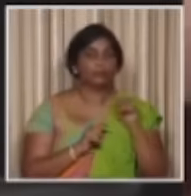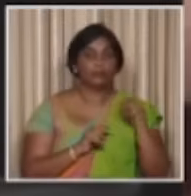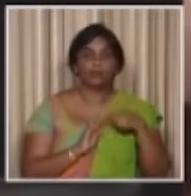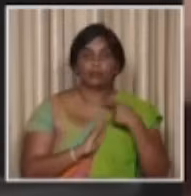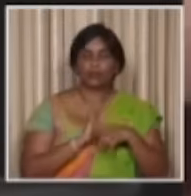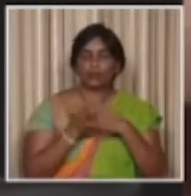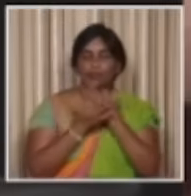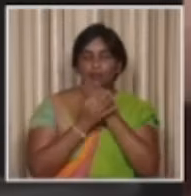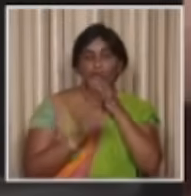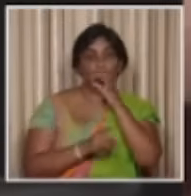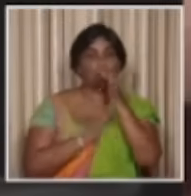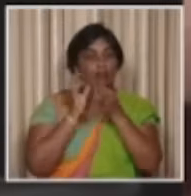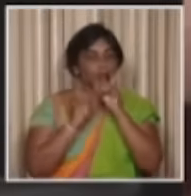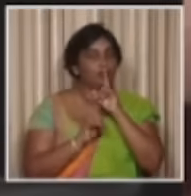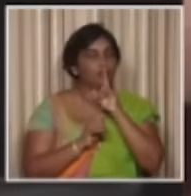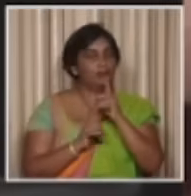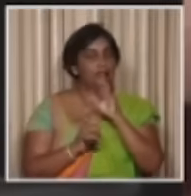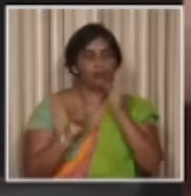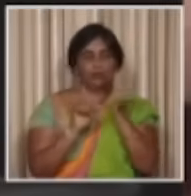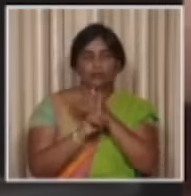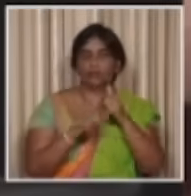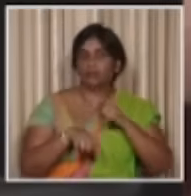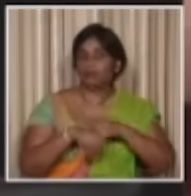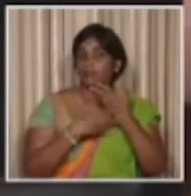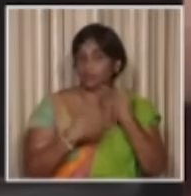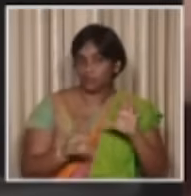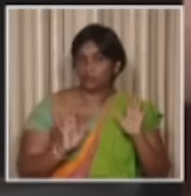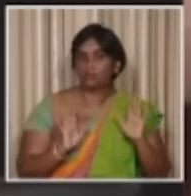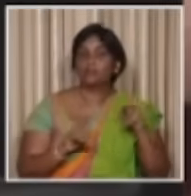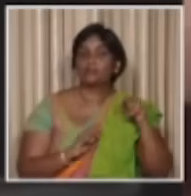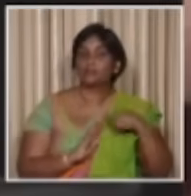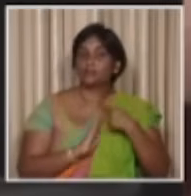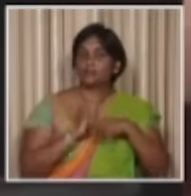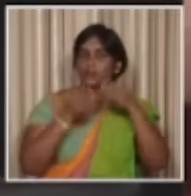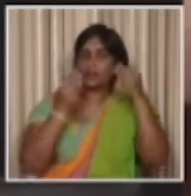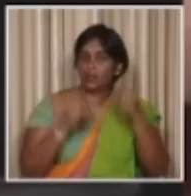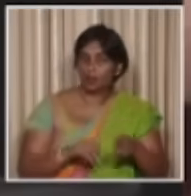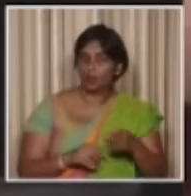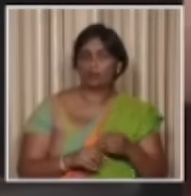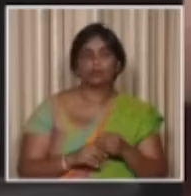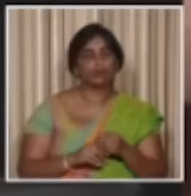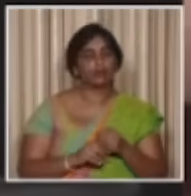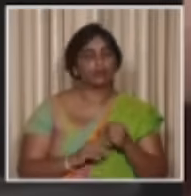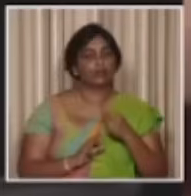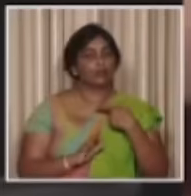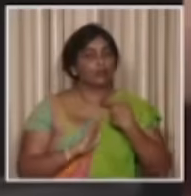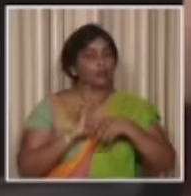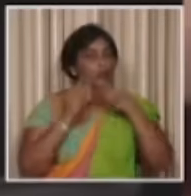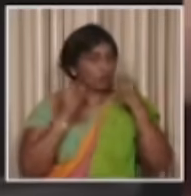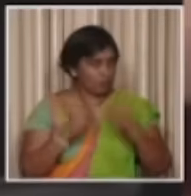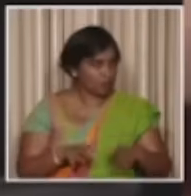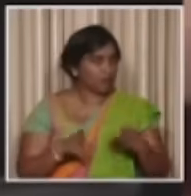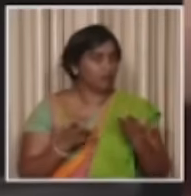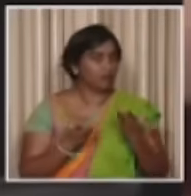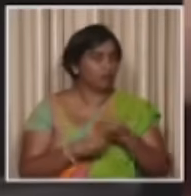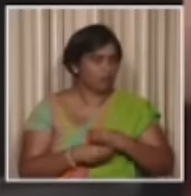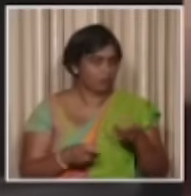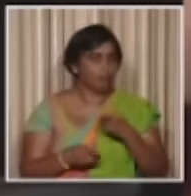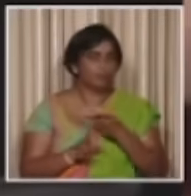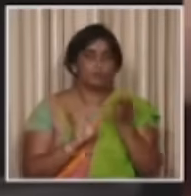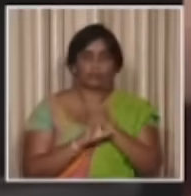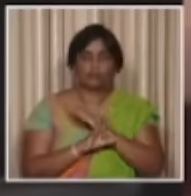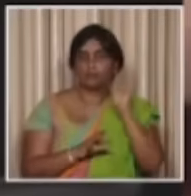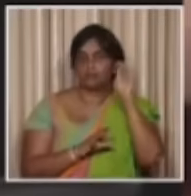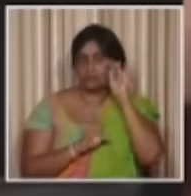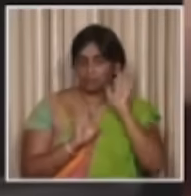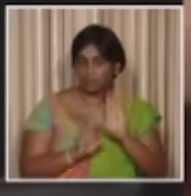රට සුරංගනා කතා කියලා රවට්ටපු කාලේ ඉවර කරන්න ඕනේ. මේ රට බංකොලොත් කළේ බංකොලොත් කළාද බංකොලොත් උනාද පසුගිය දවස්